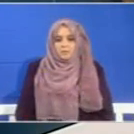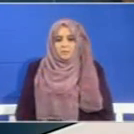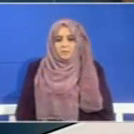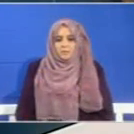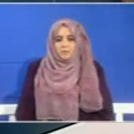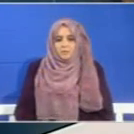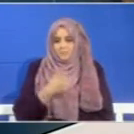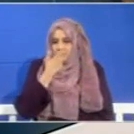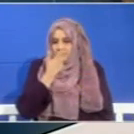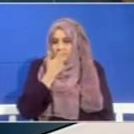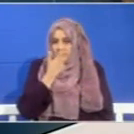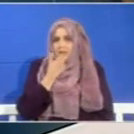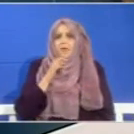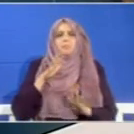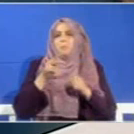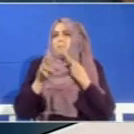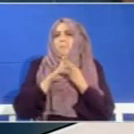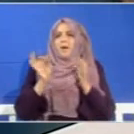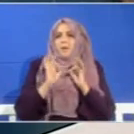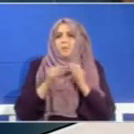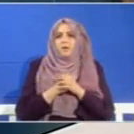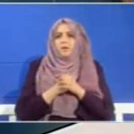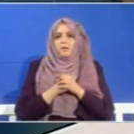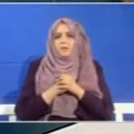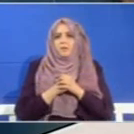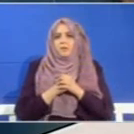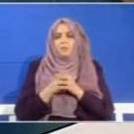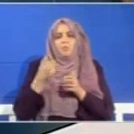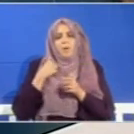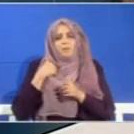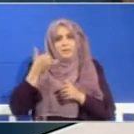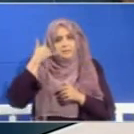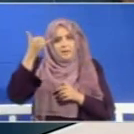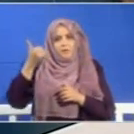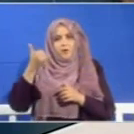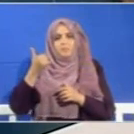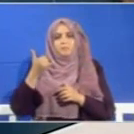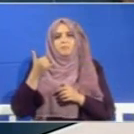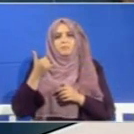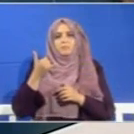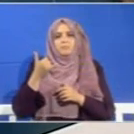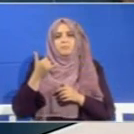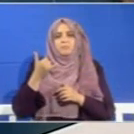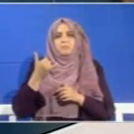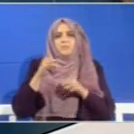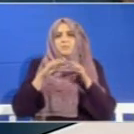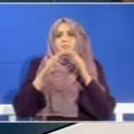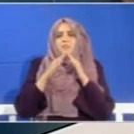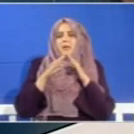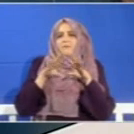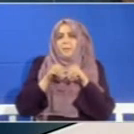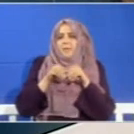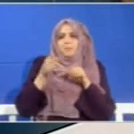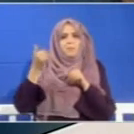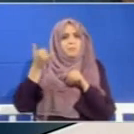ما قلب لي والو ما هدرش معايا وذاك وليت من القلقانة عيطت لساع دارنا ما هزوش عليا. ومن بعد ولات عيطت لي